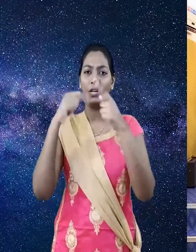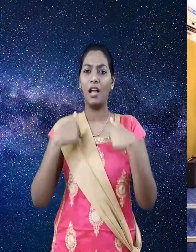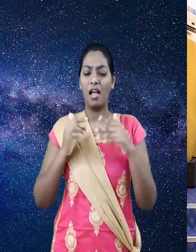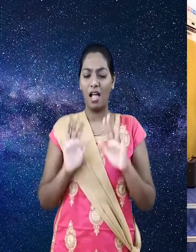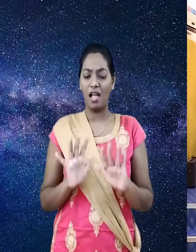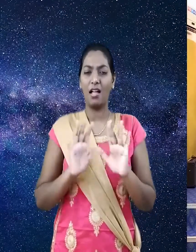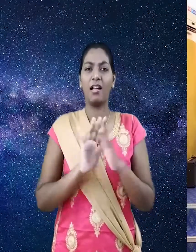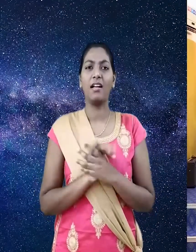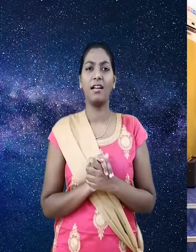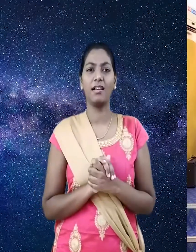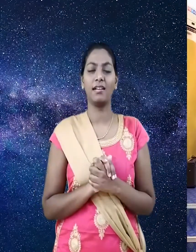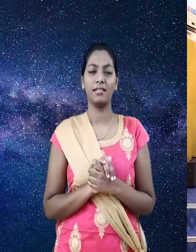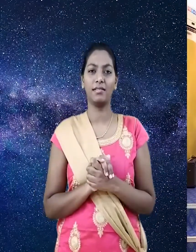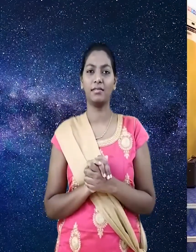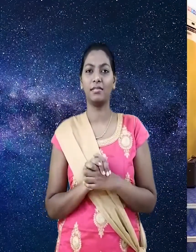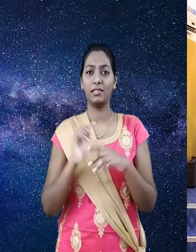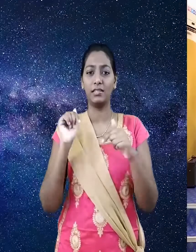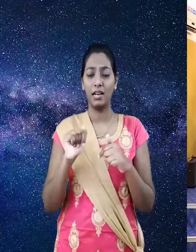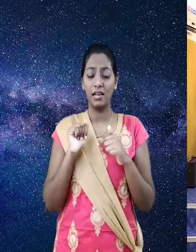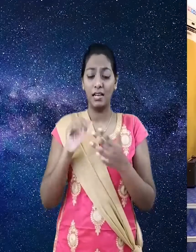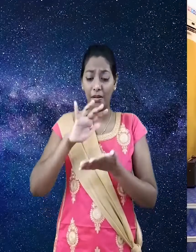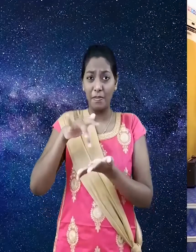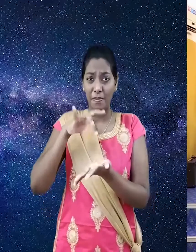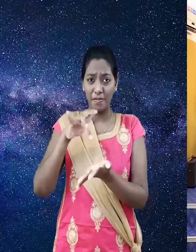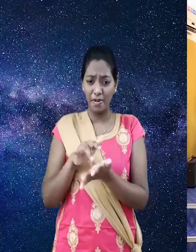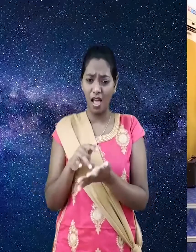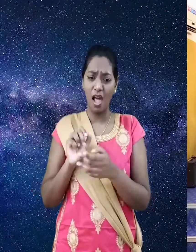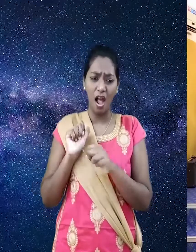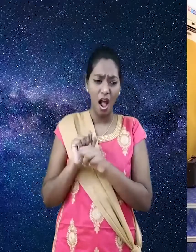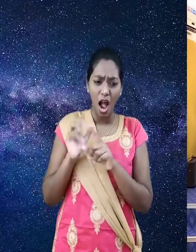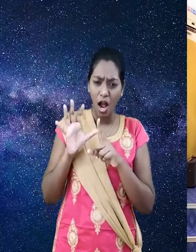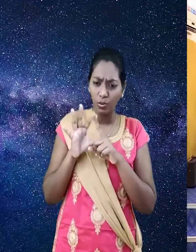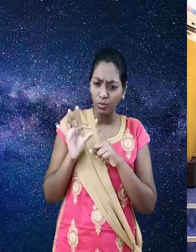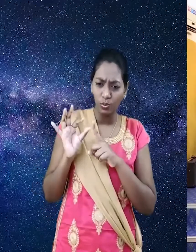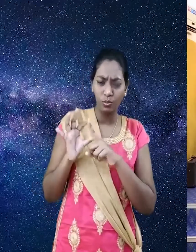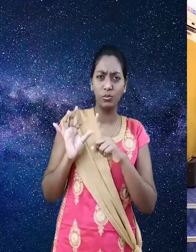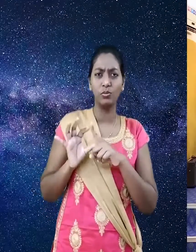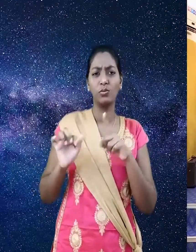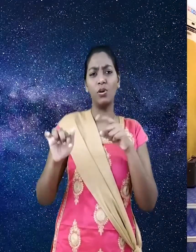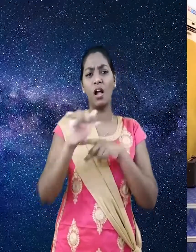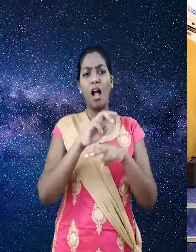करूं, तू यहाँ है, इस जगह में कार्य करता